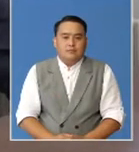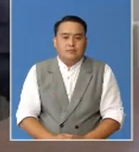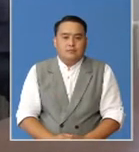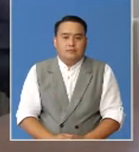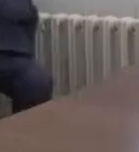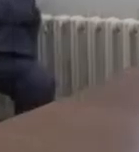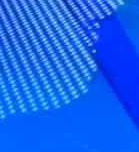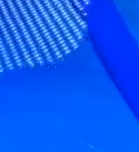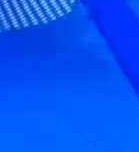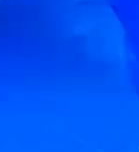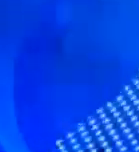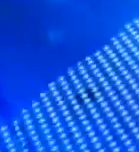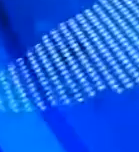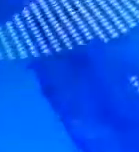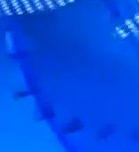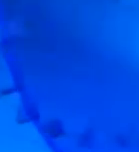Кербұлақ ауданынан.